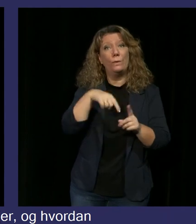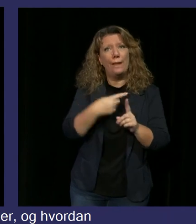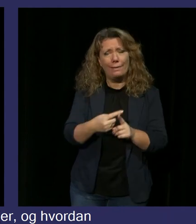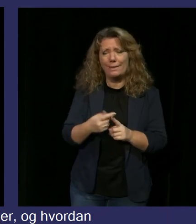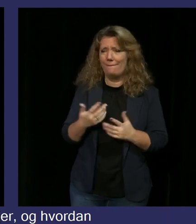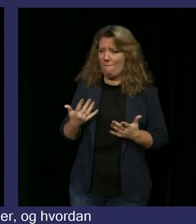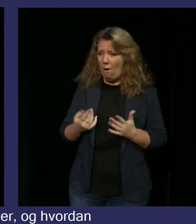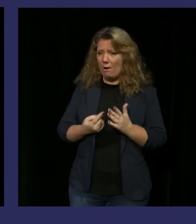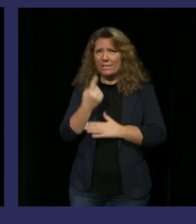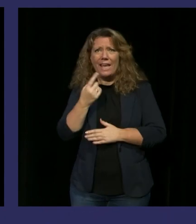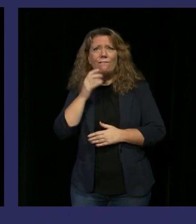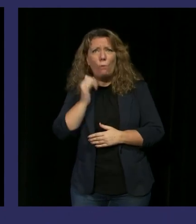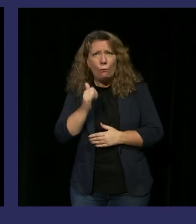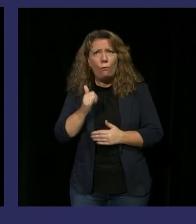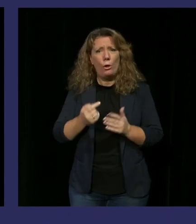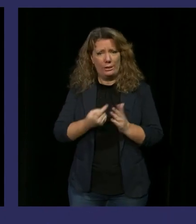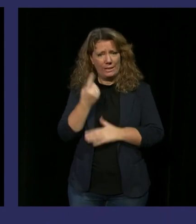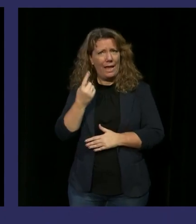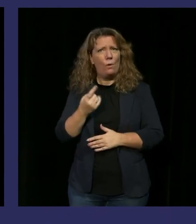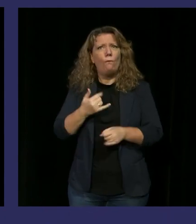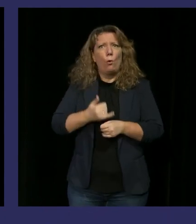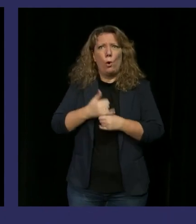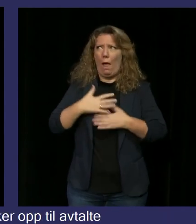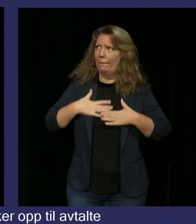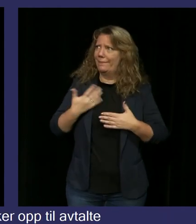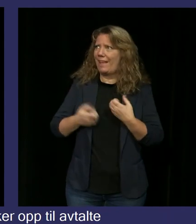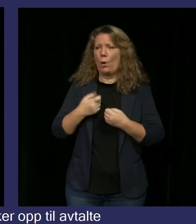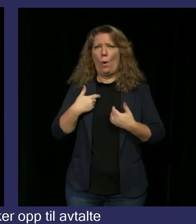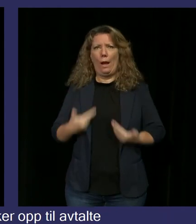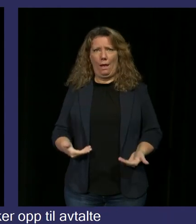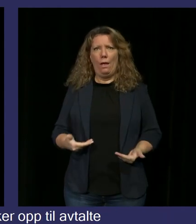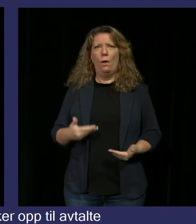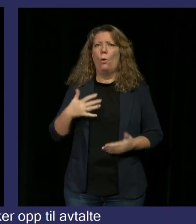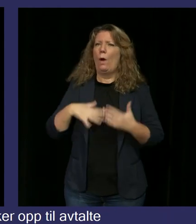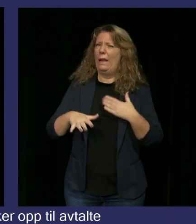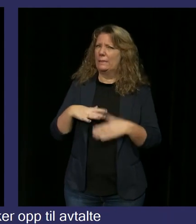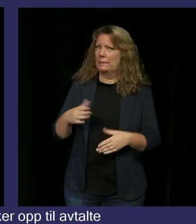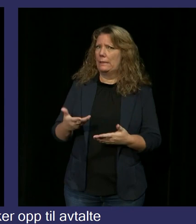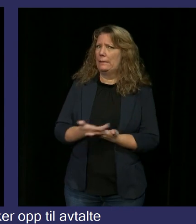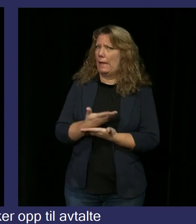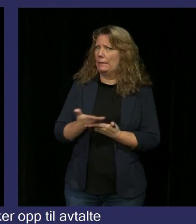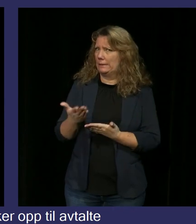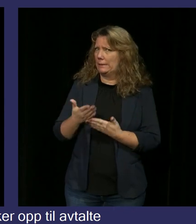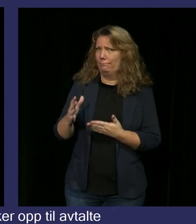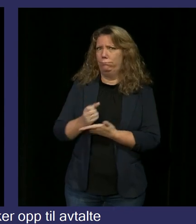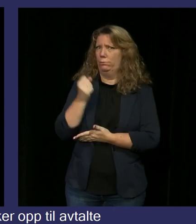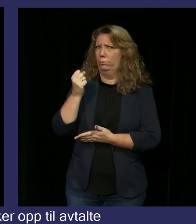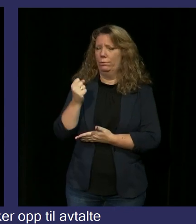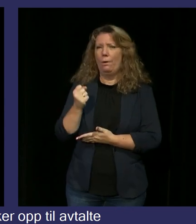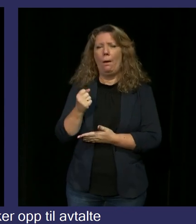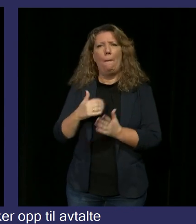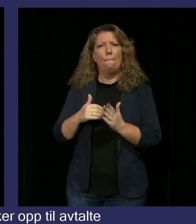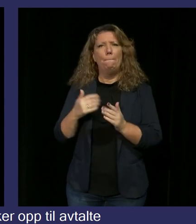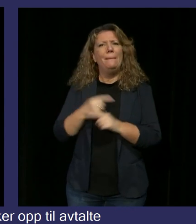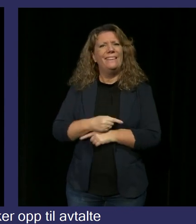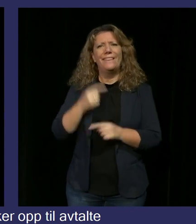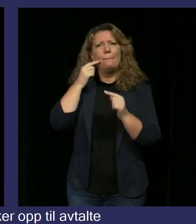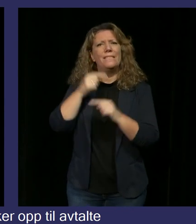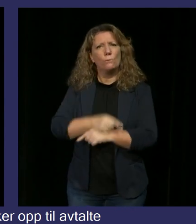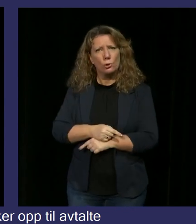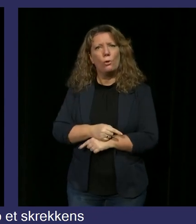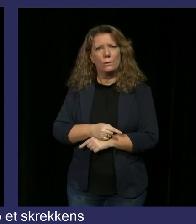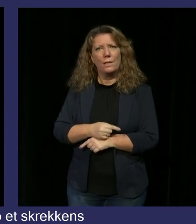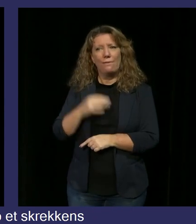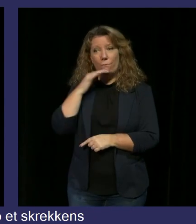de skal forholde seg. Og det har helsetjenesten mye å spare på. Det blir mindre misforståelser. Folk dukker opp til avtalte timer når de forstår hvorfor de skal komme og så